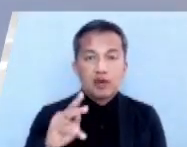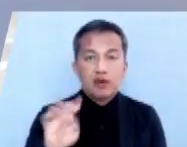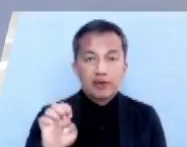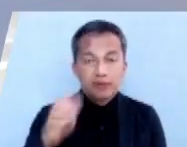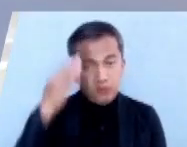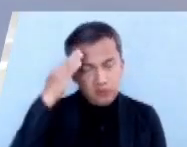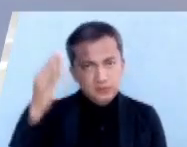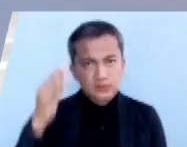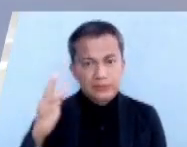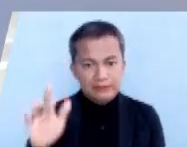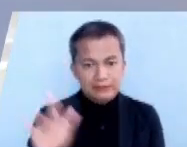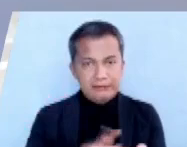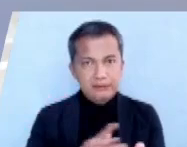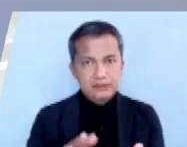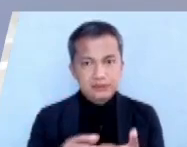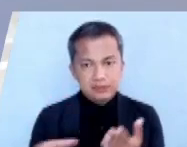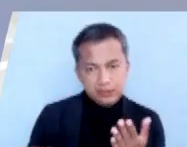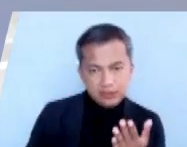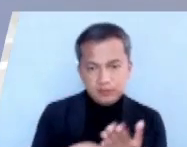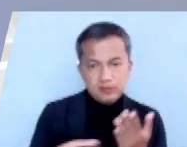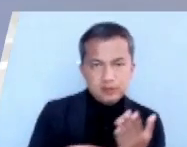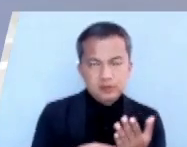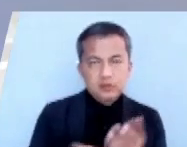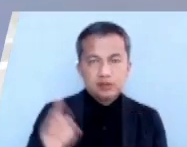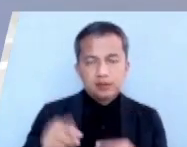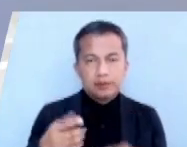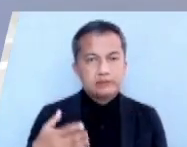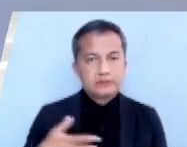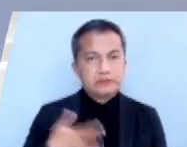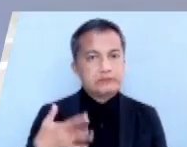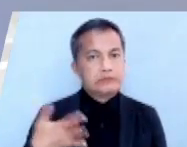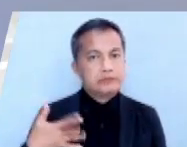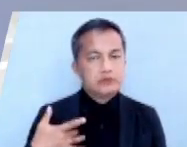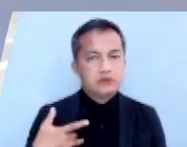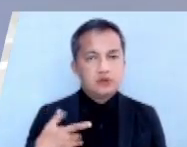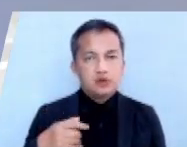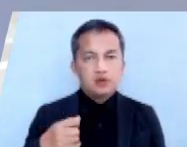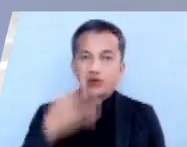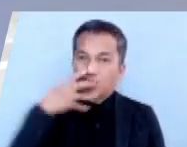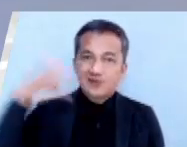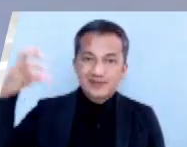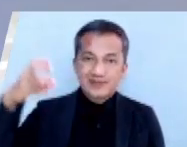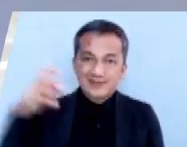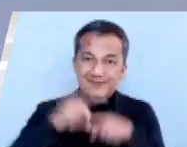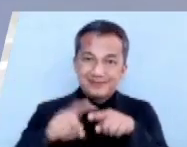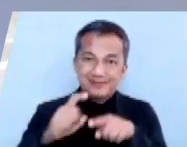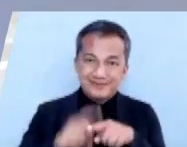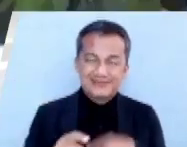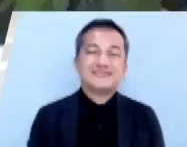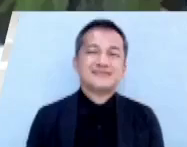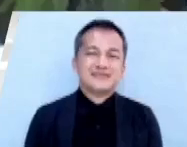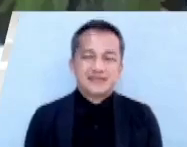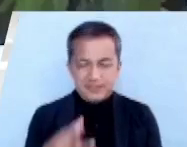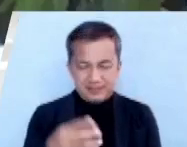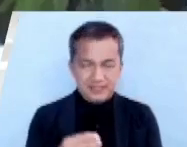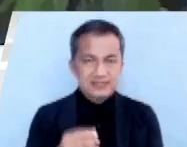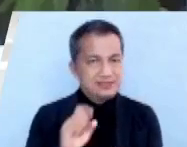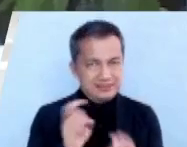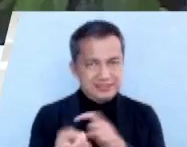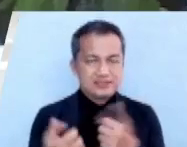na kinabitan ng iba't-ibang sensor at solar-powered pa. Tara, let's change the game!